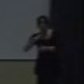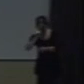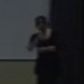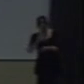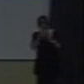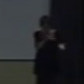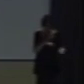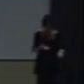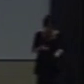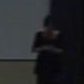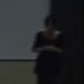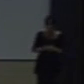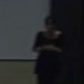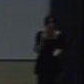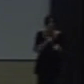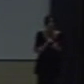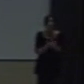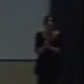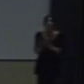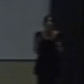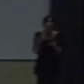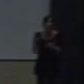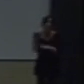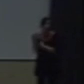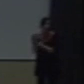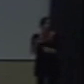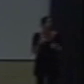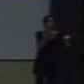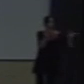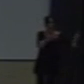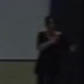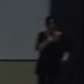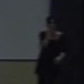només surten a la llum quan passa alguna cosa negativa.